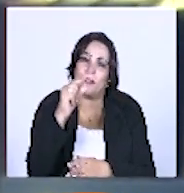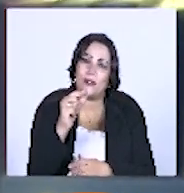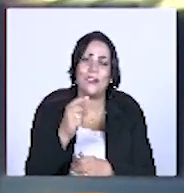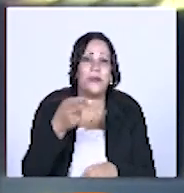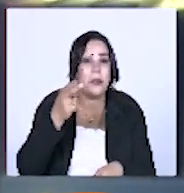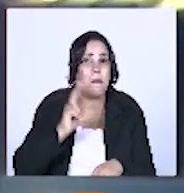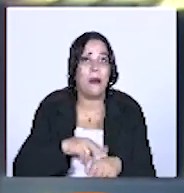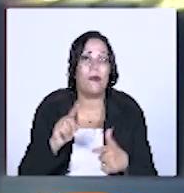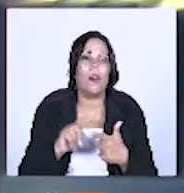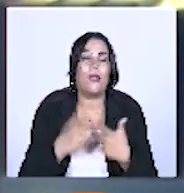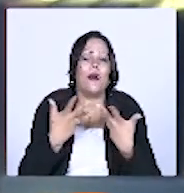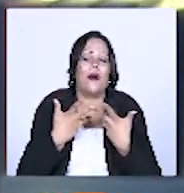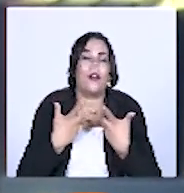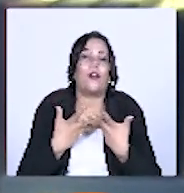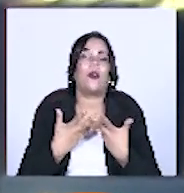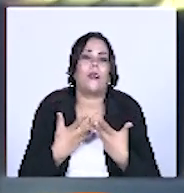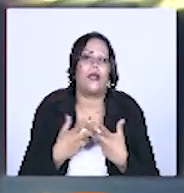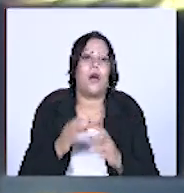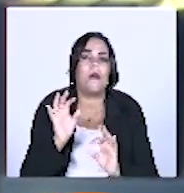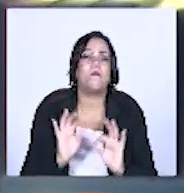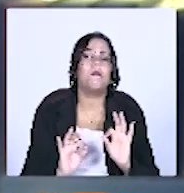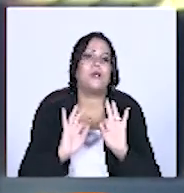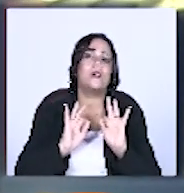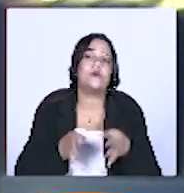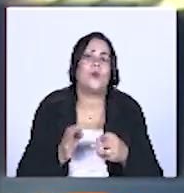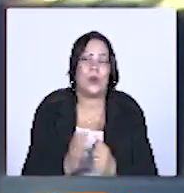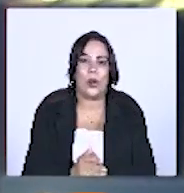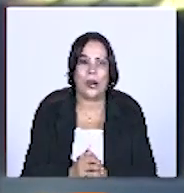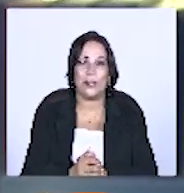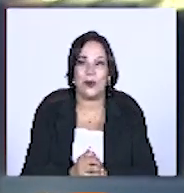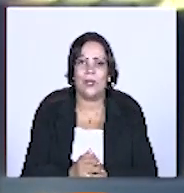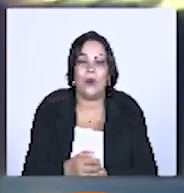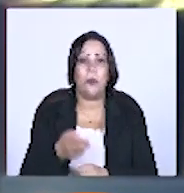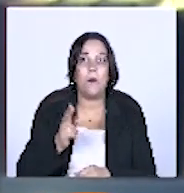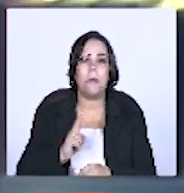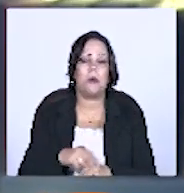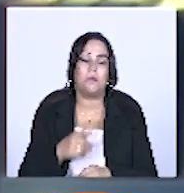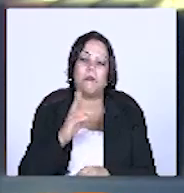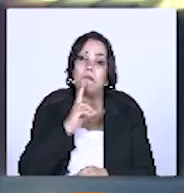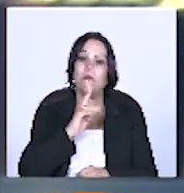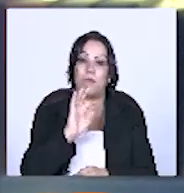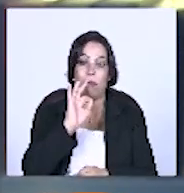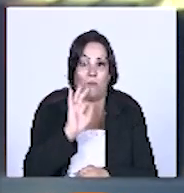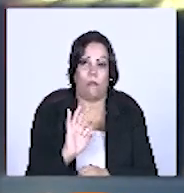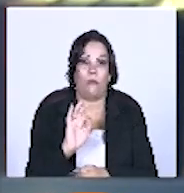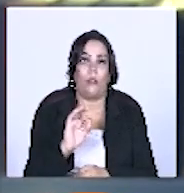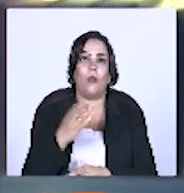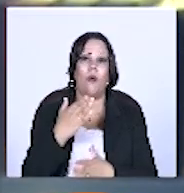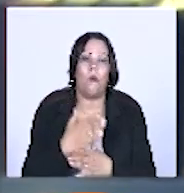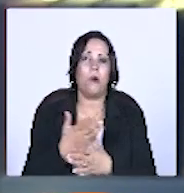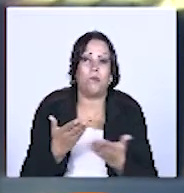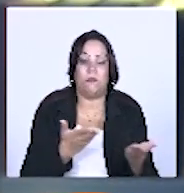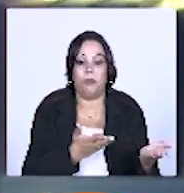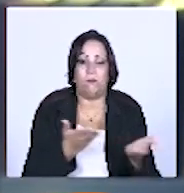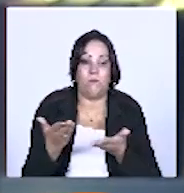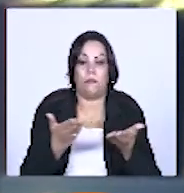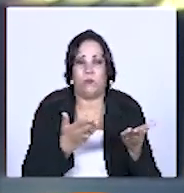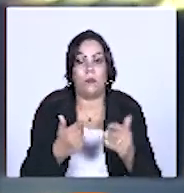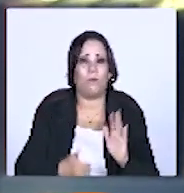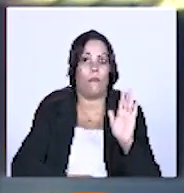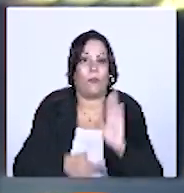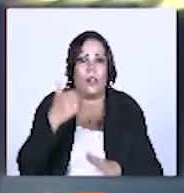الثانيه انها اكثر راحه ومنضبط واكثر لياقه واستقبالا جيدا